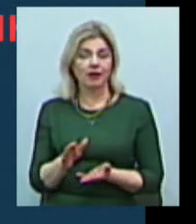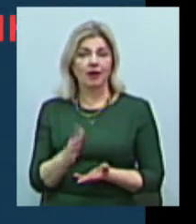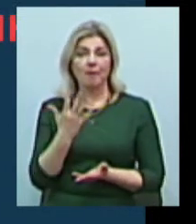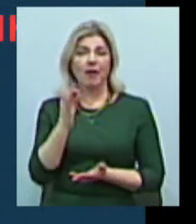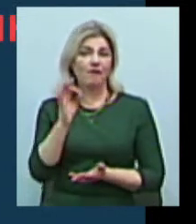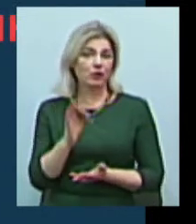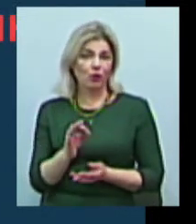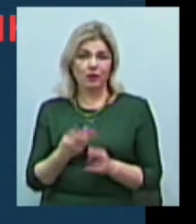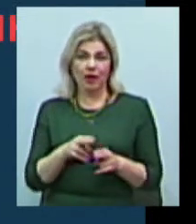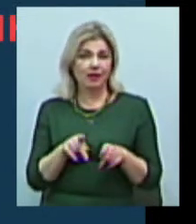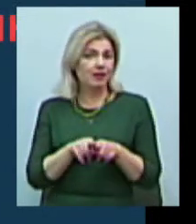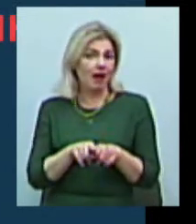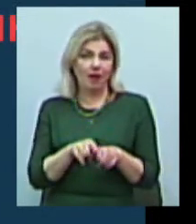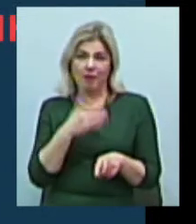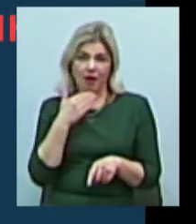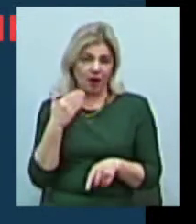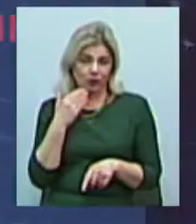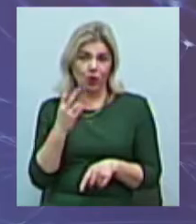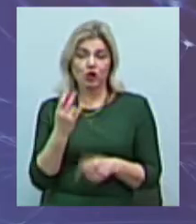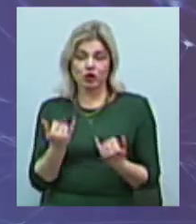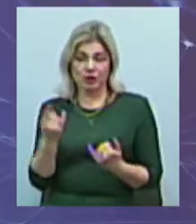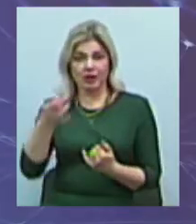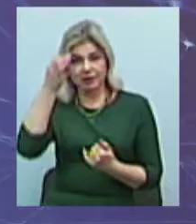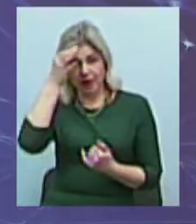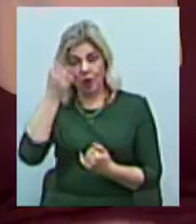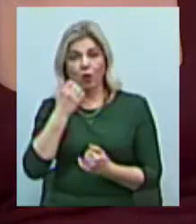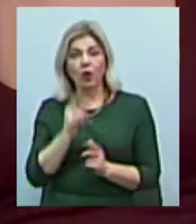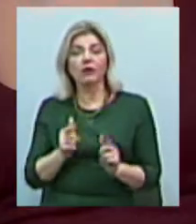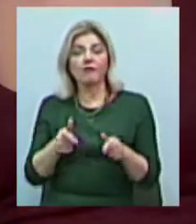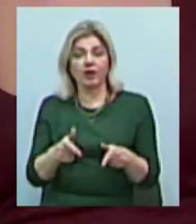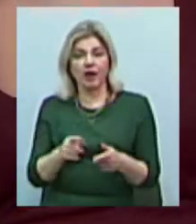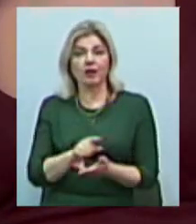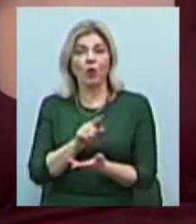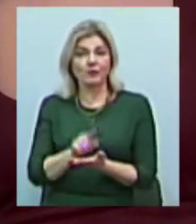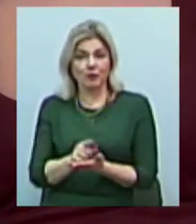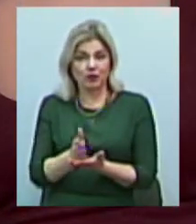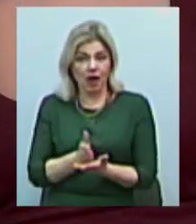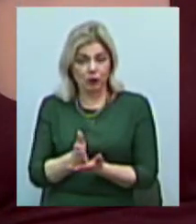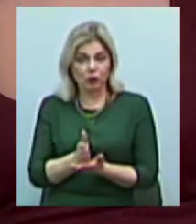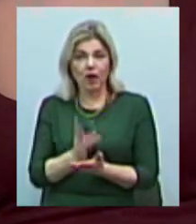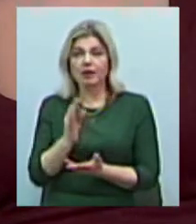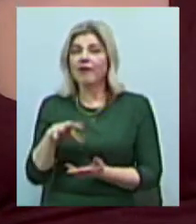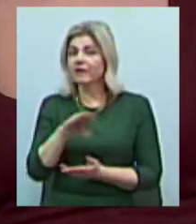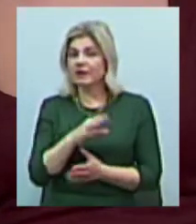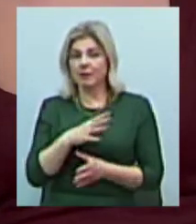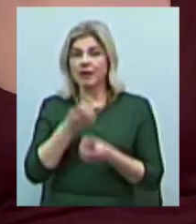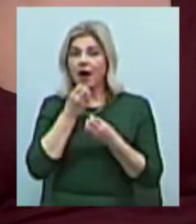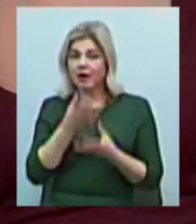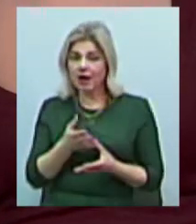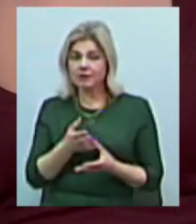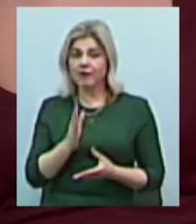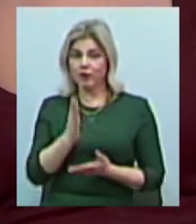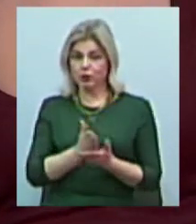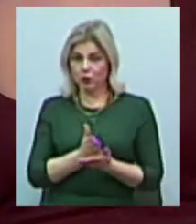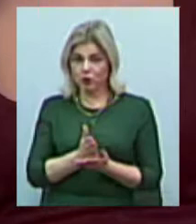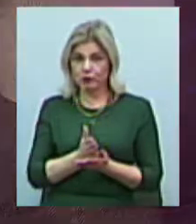не так і багато, ви щойно згадали, що коли прийшли на посаду, не все було гаразд, скажімо так, у службі,